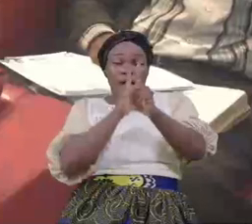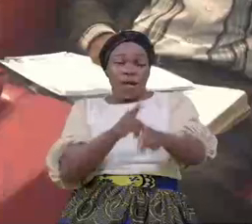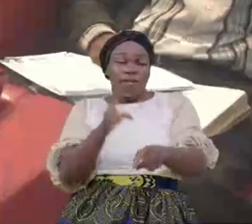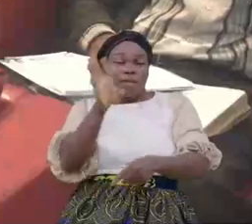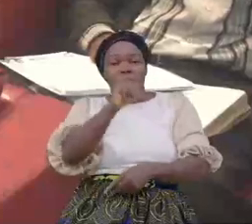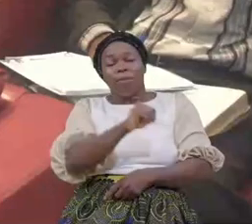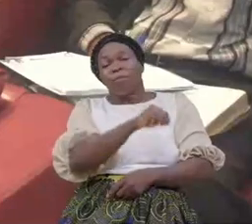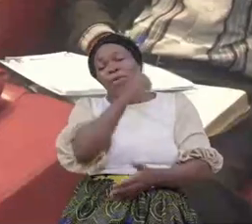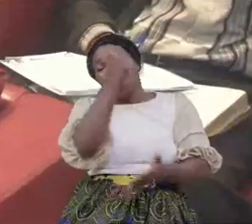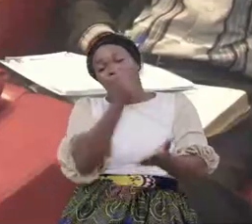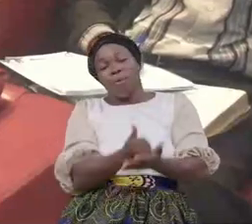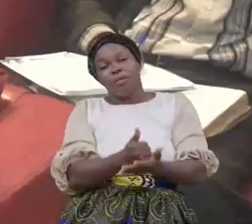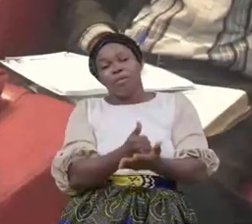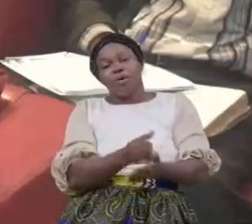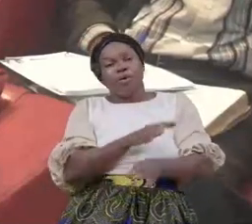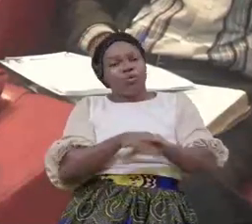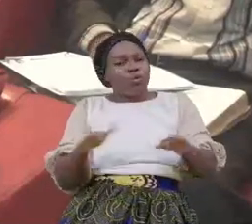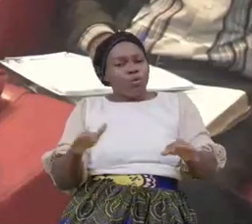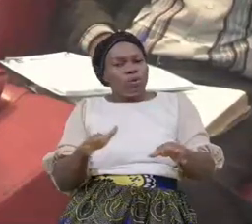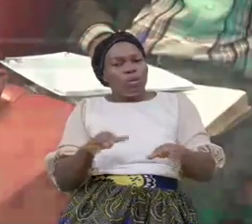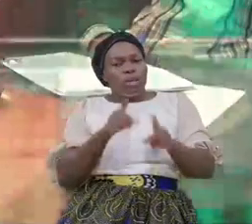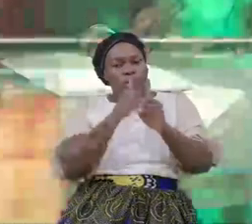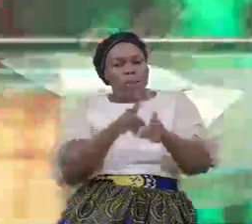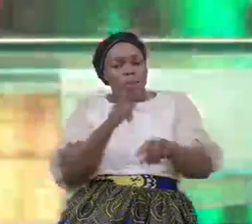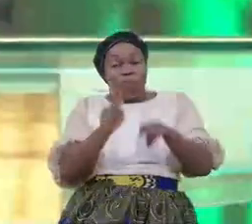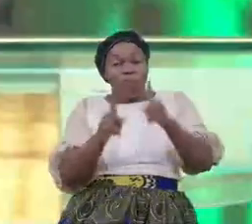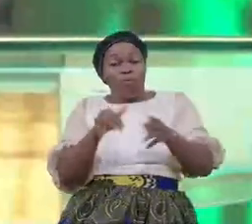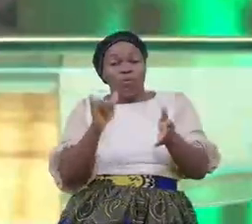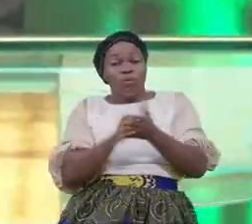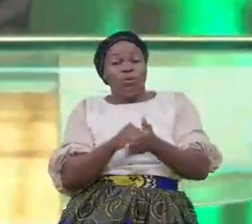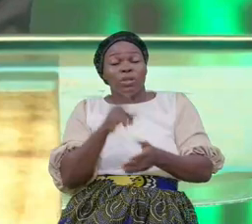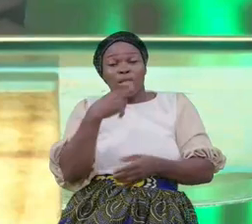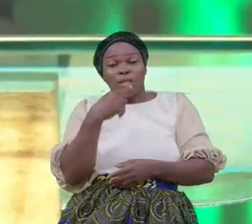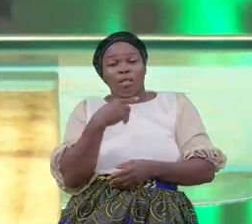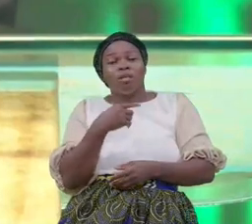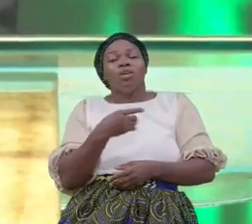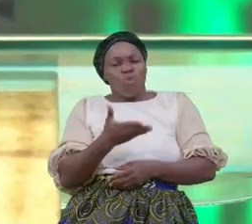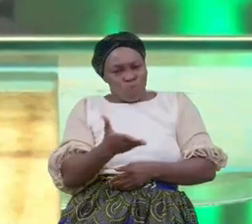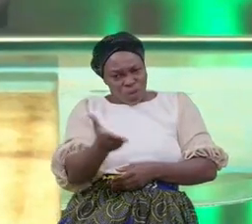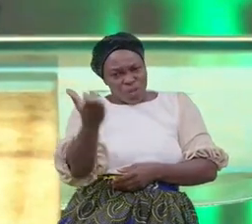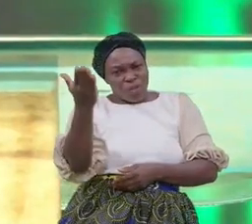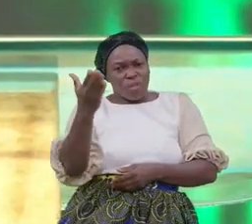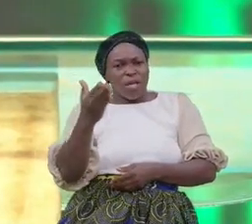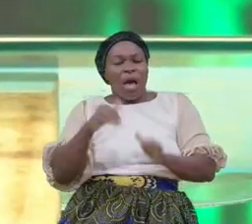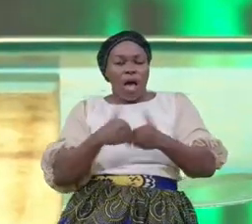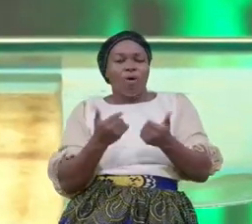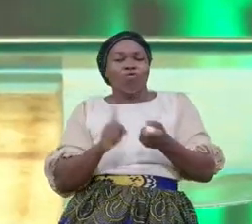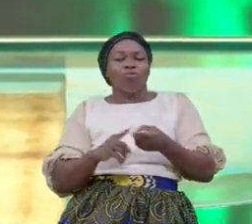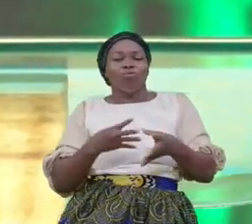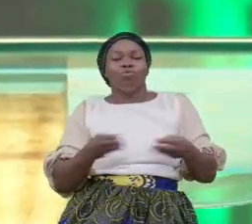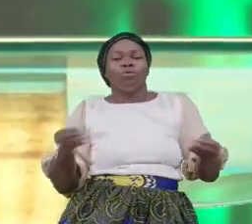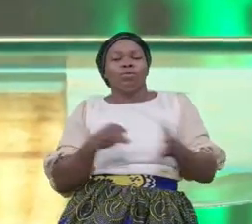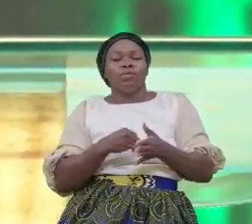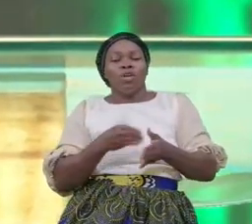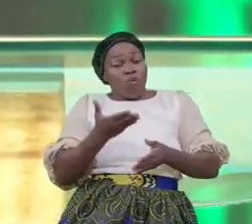répondra. Ne répondez pas à ceux qui disent que nous verrons ce qui va lui arriver. Et on te dit que, il veut